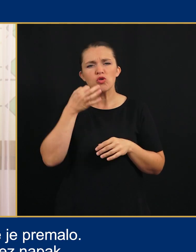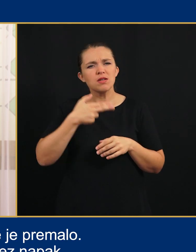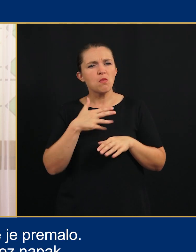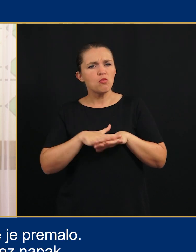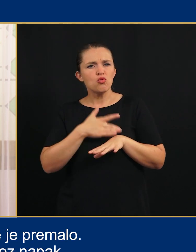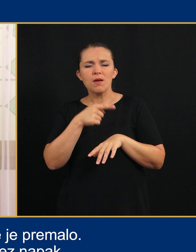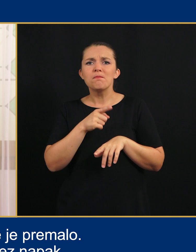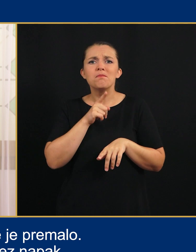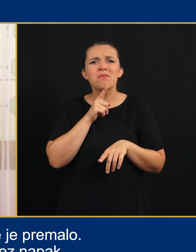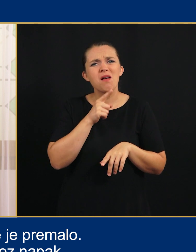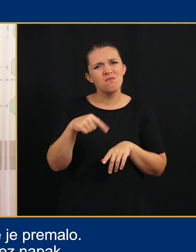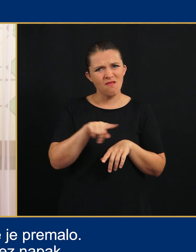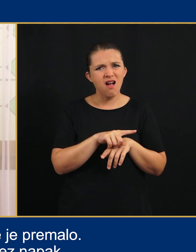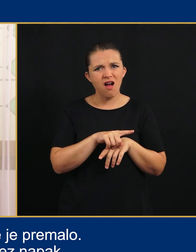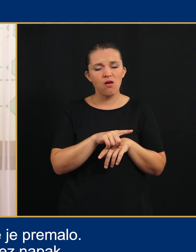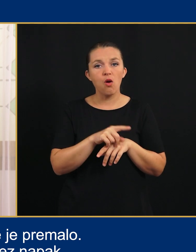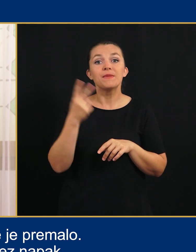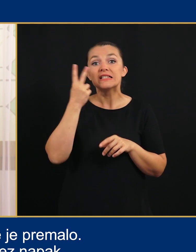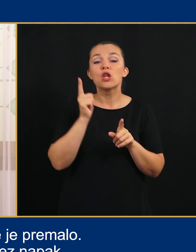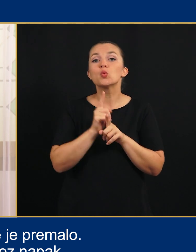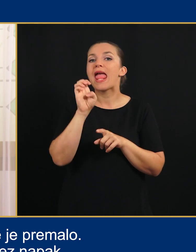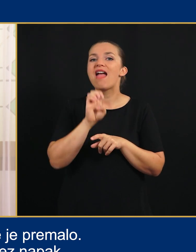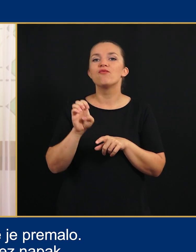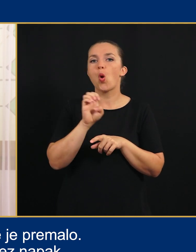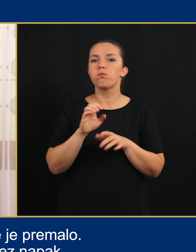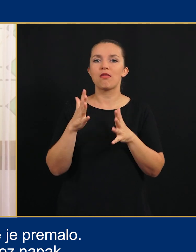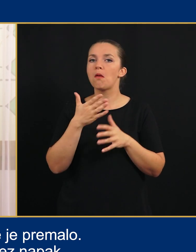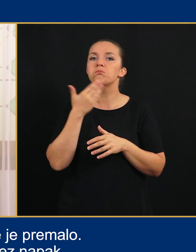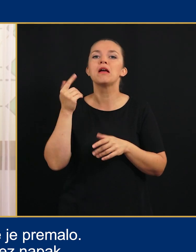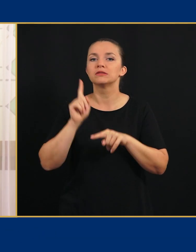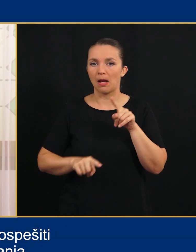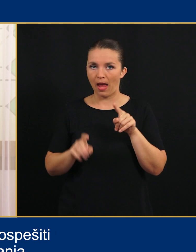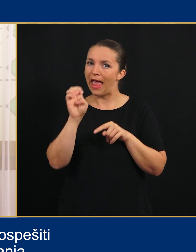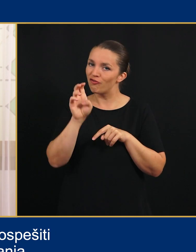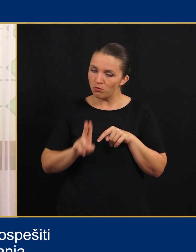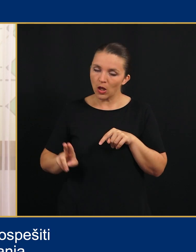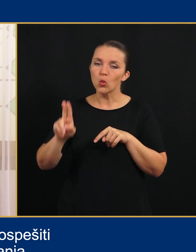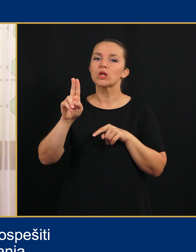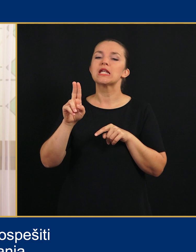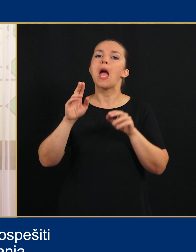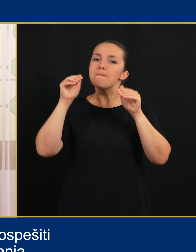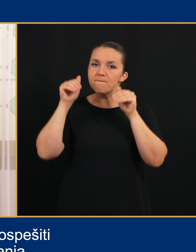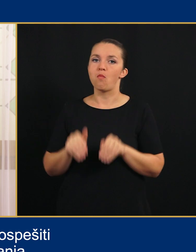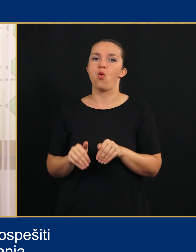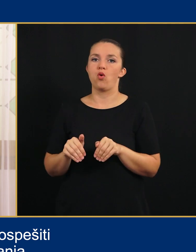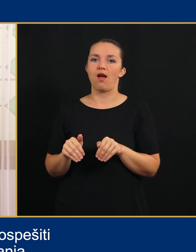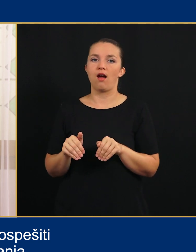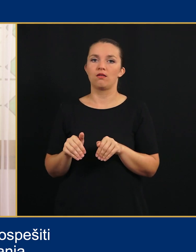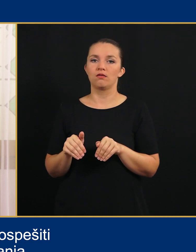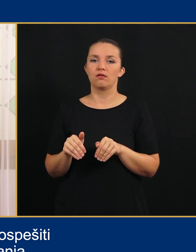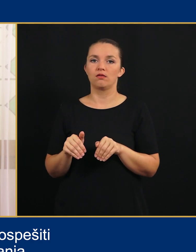imam občutek, da je premalo. Seveda tudi Evropa ni brez napak. Evropska unija mora